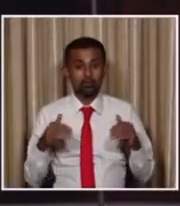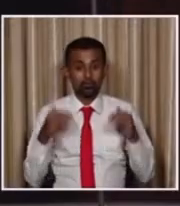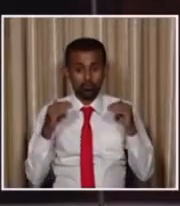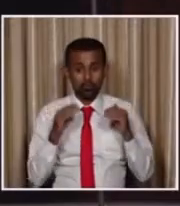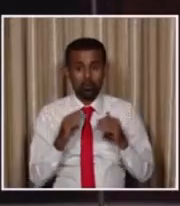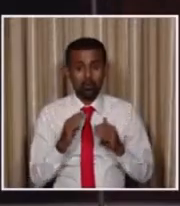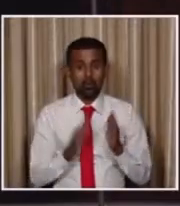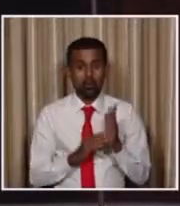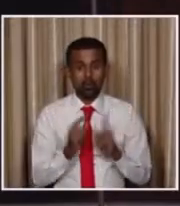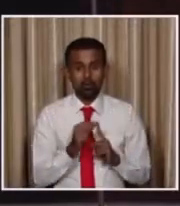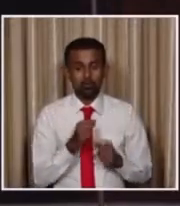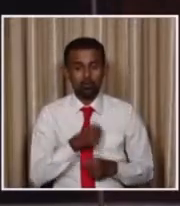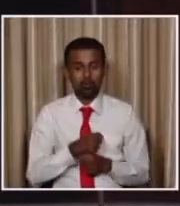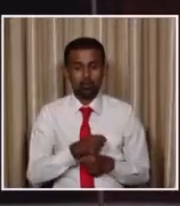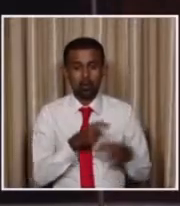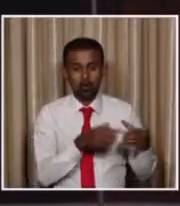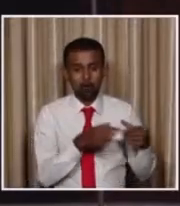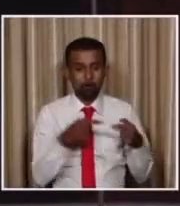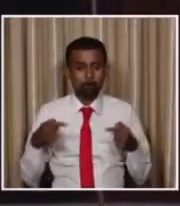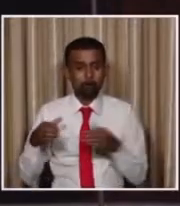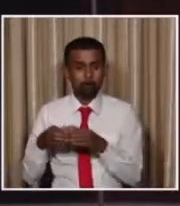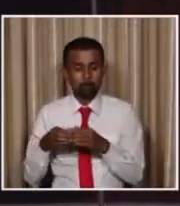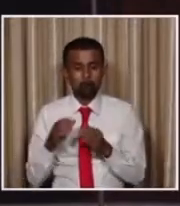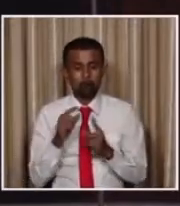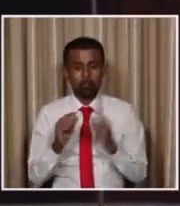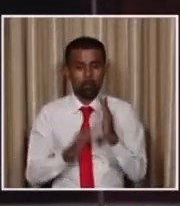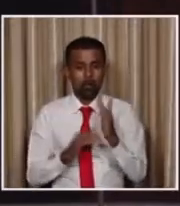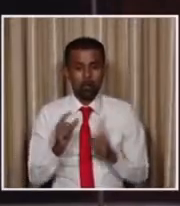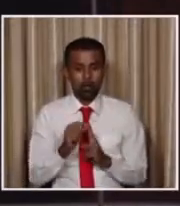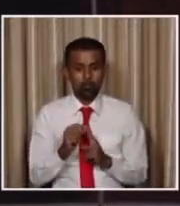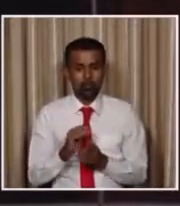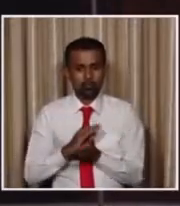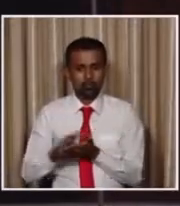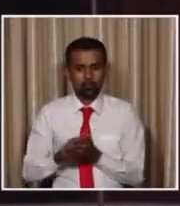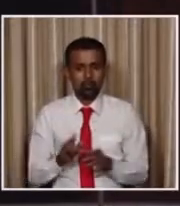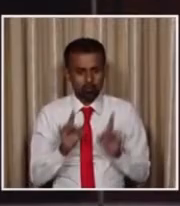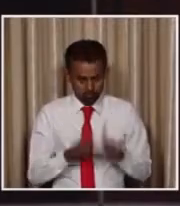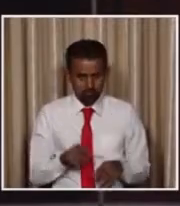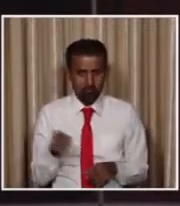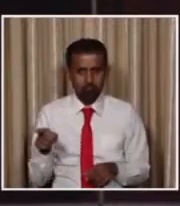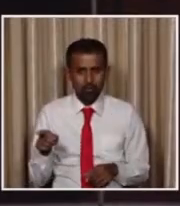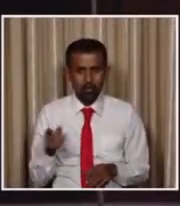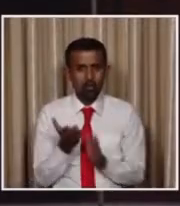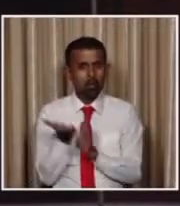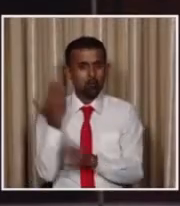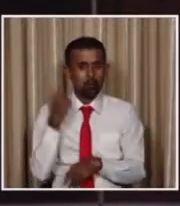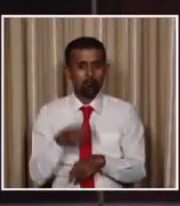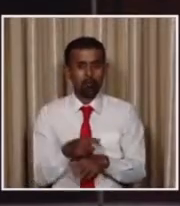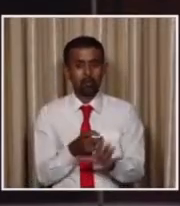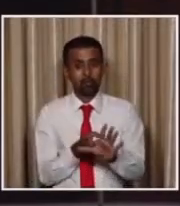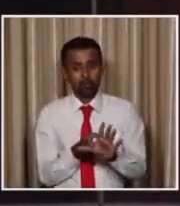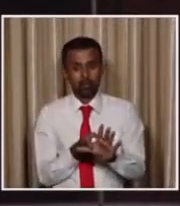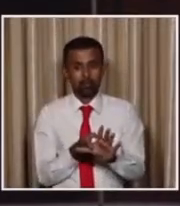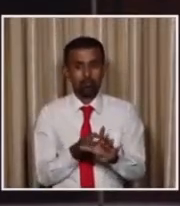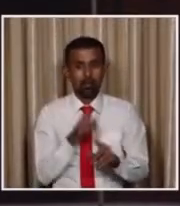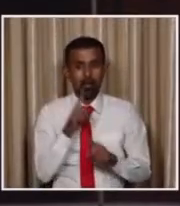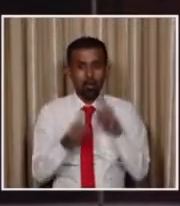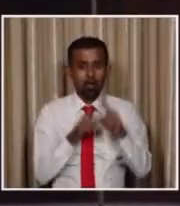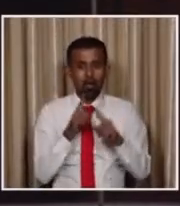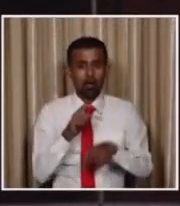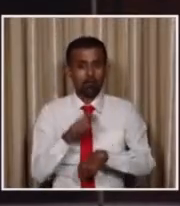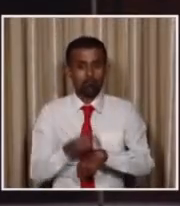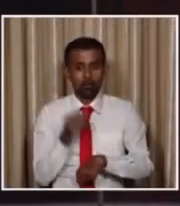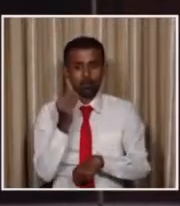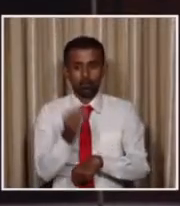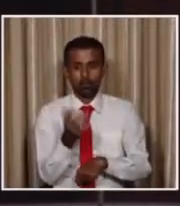widihata aandupaksha vipakshe pasupela inna mantriwarunta salakanne me widiyata nan pawugiya kale tarunayanta katha karanna awasthawa